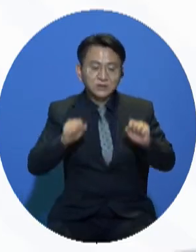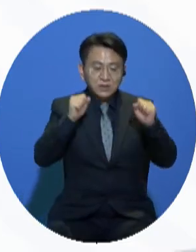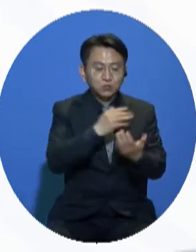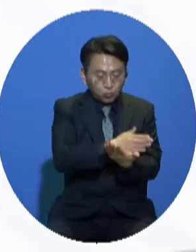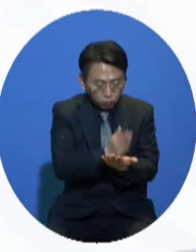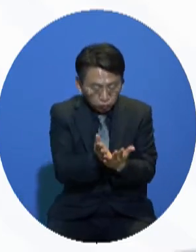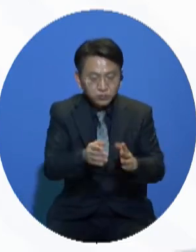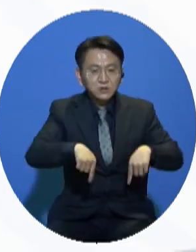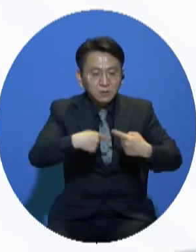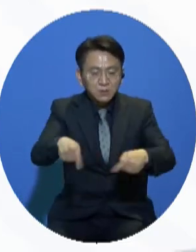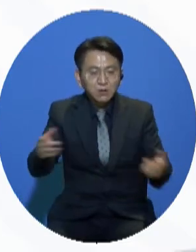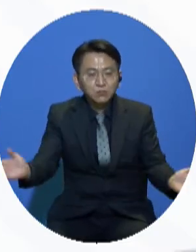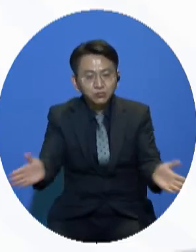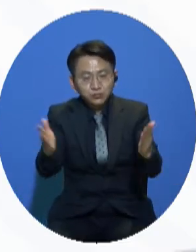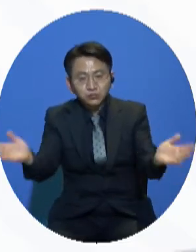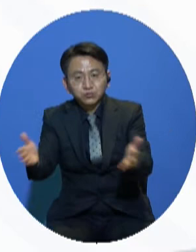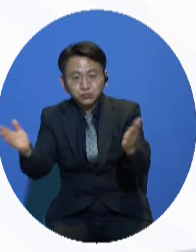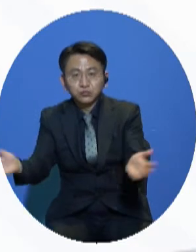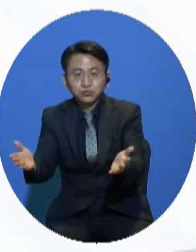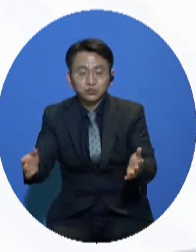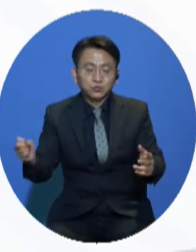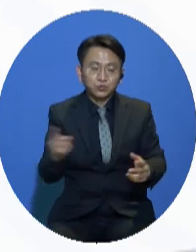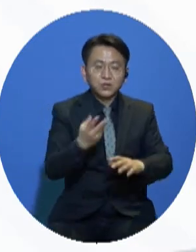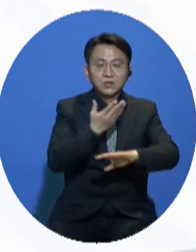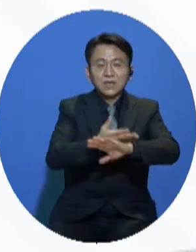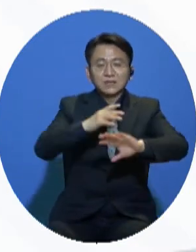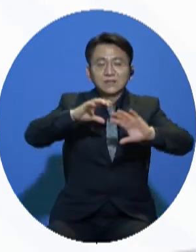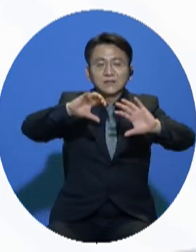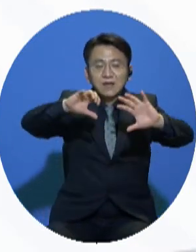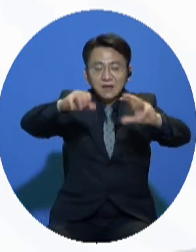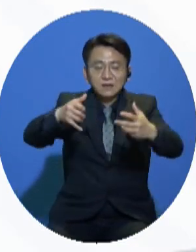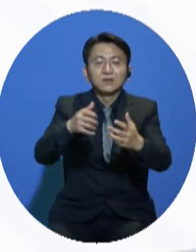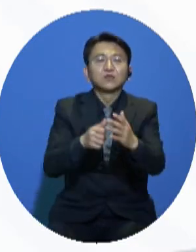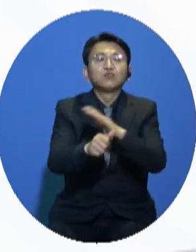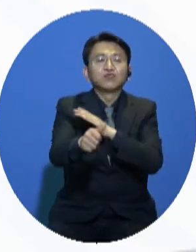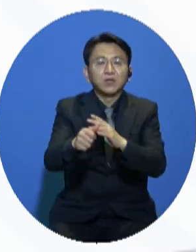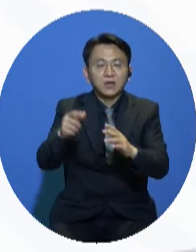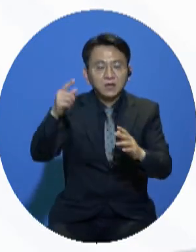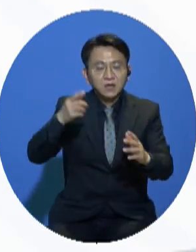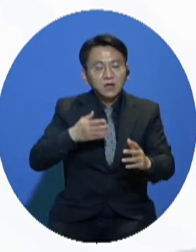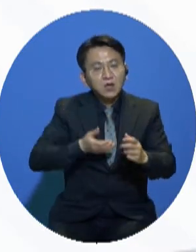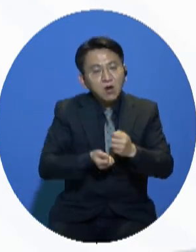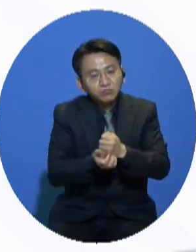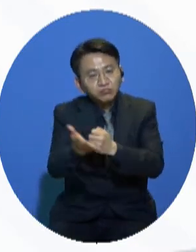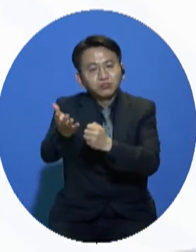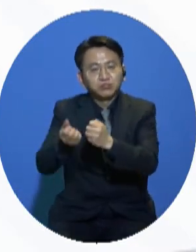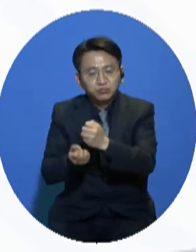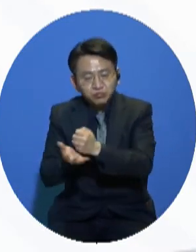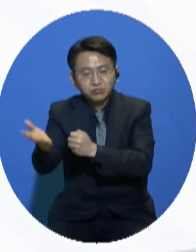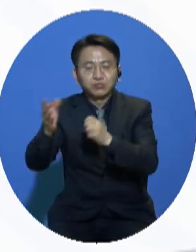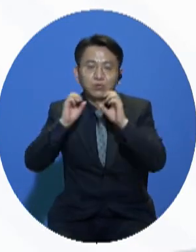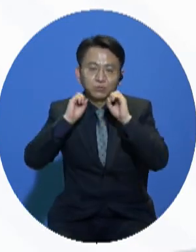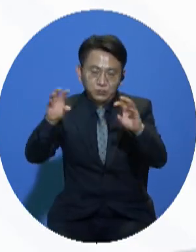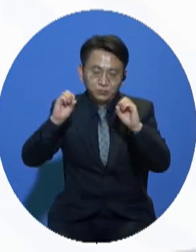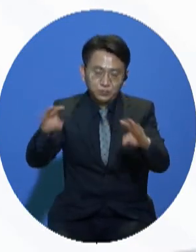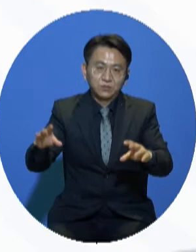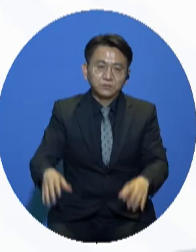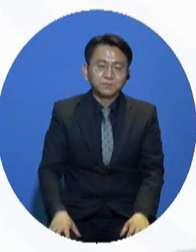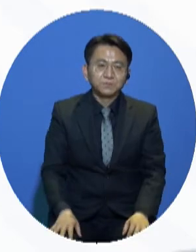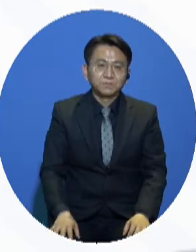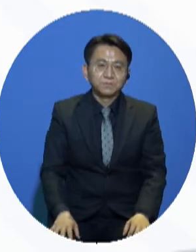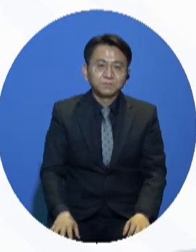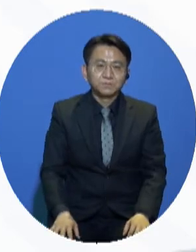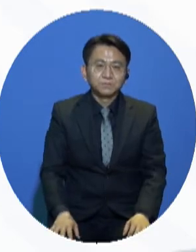격려를 합니다. 그리고 전 세계 사람들에게 영감을 주게 됩니다. 그래서 이